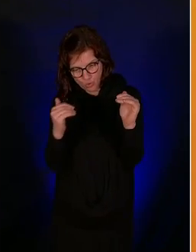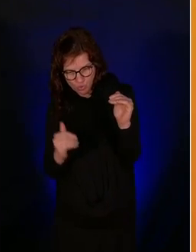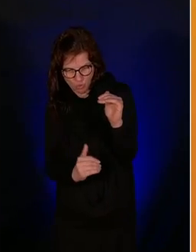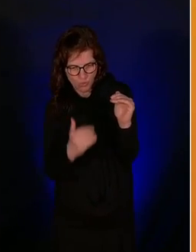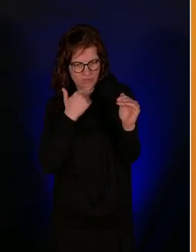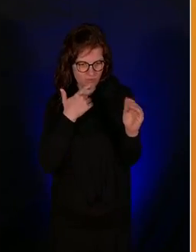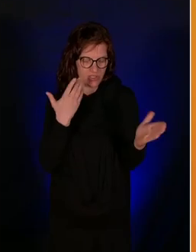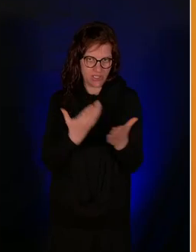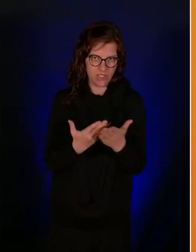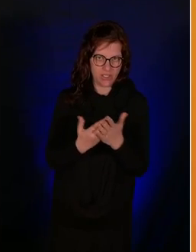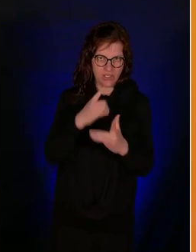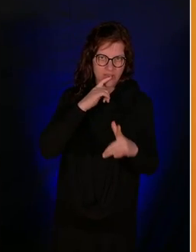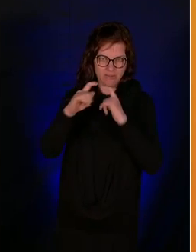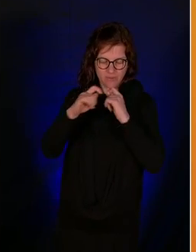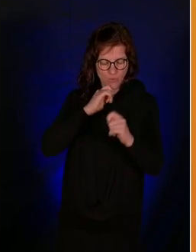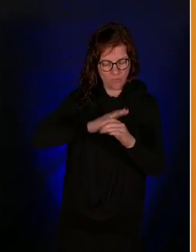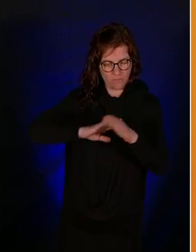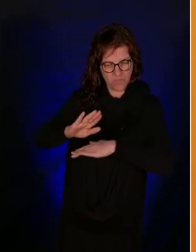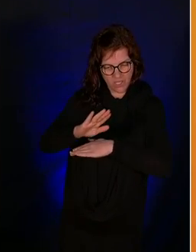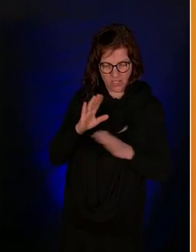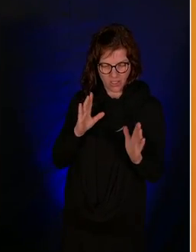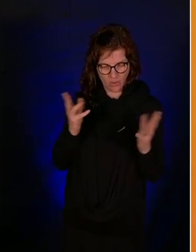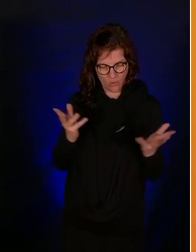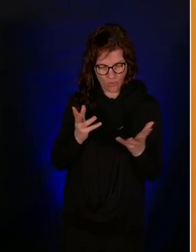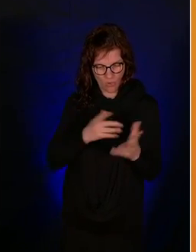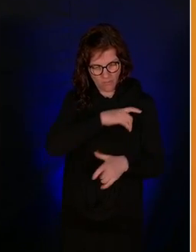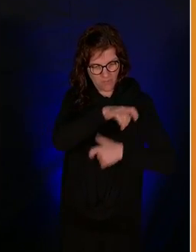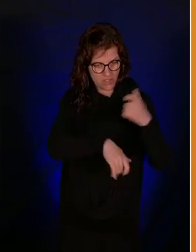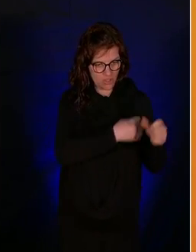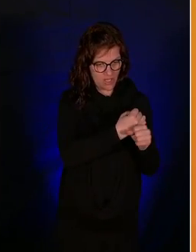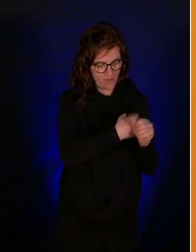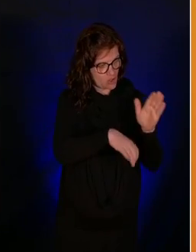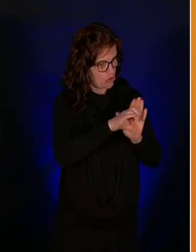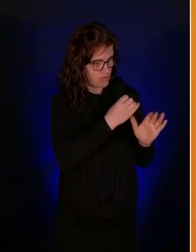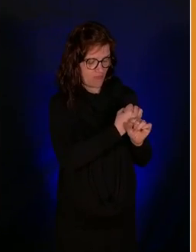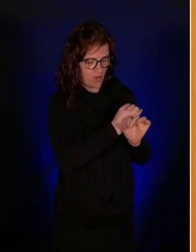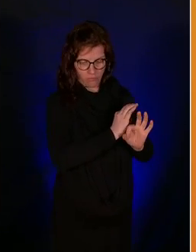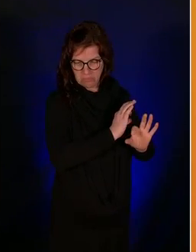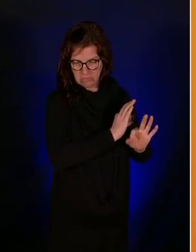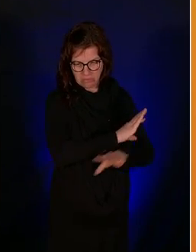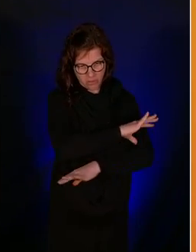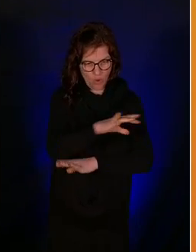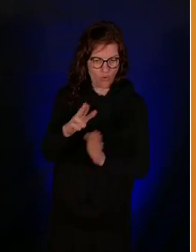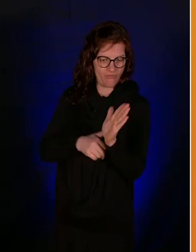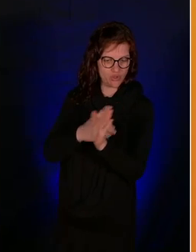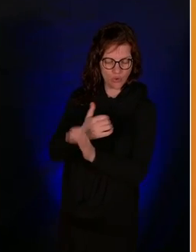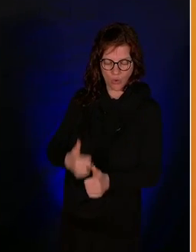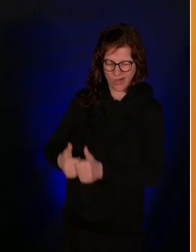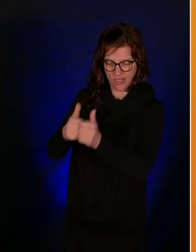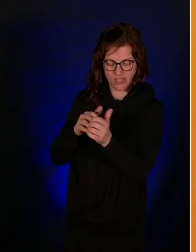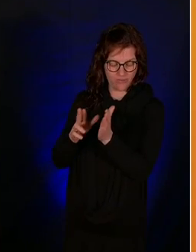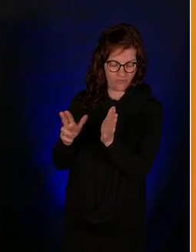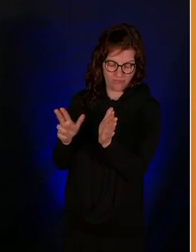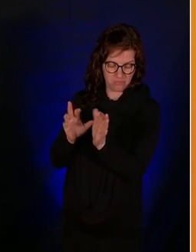l'objectif du patronat, entraîner le fait que des travailleurs ne soient pas couverts ni par le code du travail, ni par la convention collective, mais par quelque chose d'encore en dessous